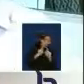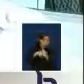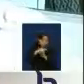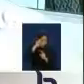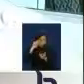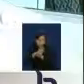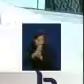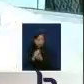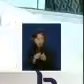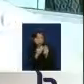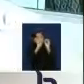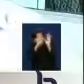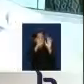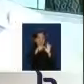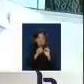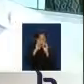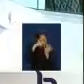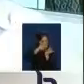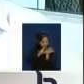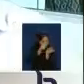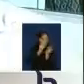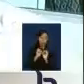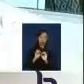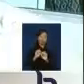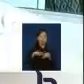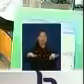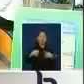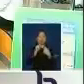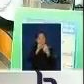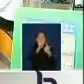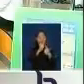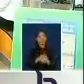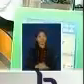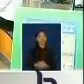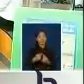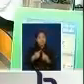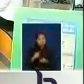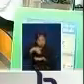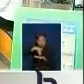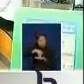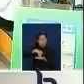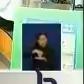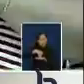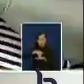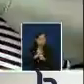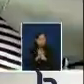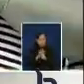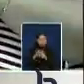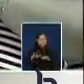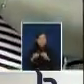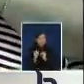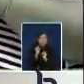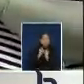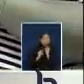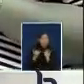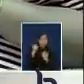จะได้ทำสอนเด็กยังไงบ้างนะแต่อีกเรื่องนึงที่สำคัญคือในศูนย์เด็กเล็กนะศูนย์เด็กเล็กที่อยู่กับอบต.ขน